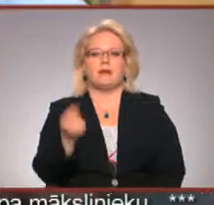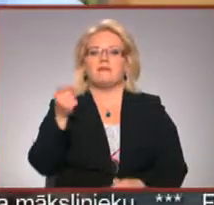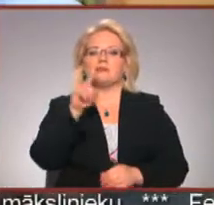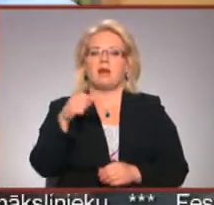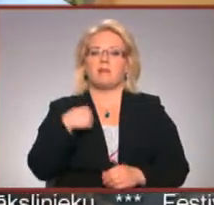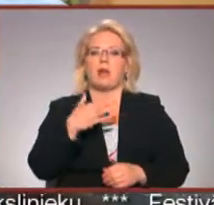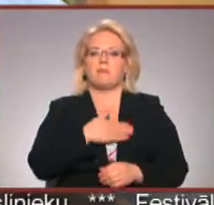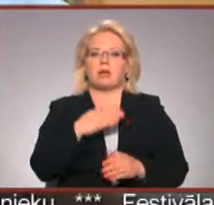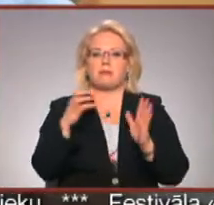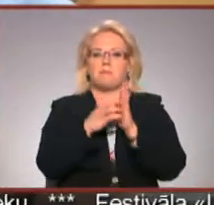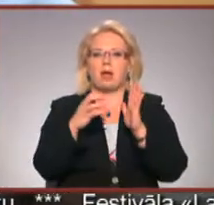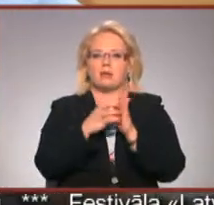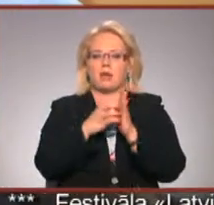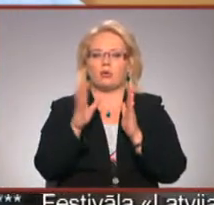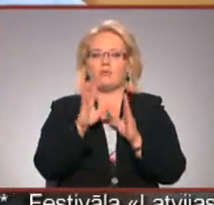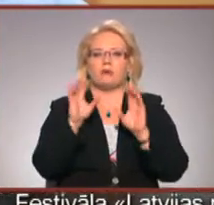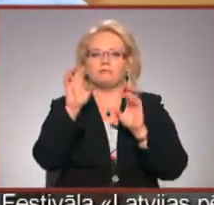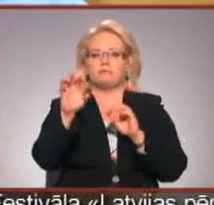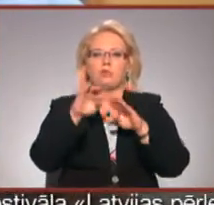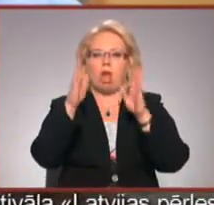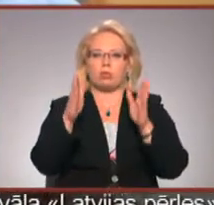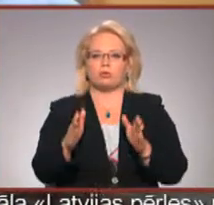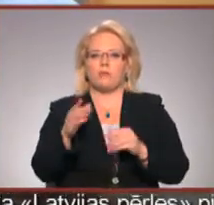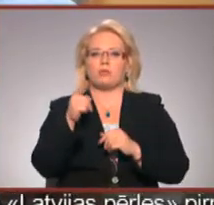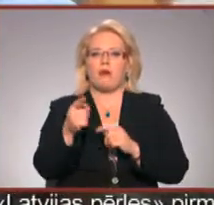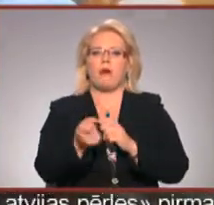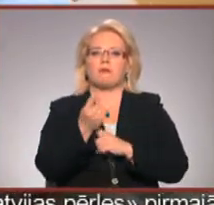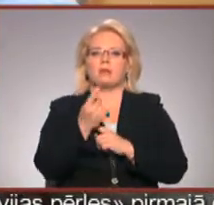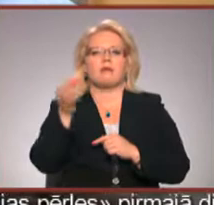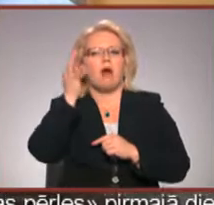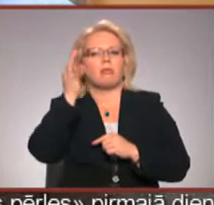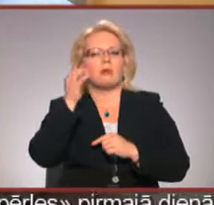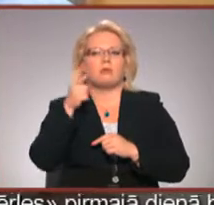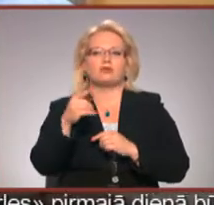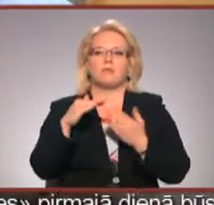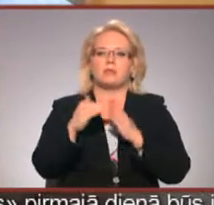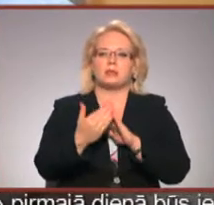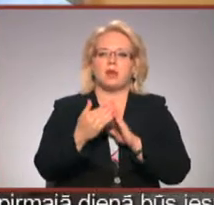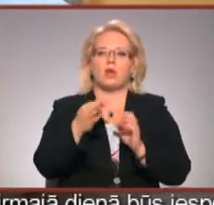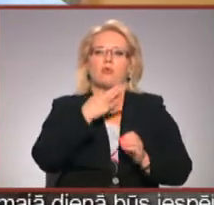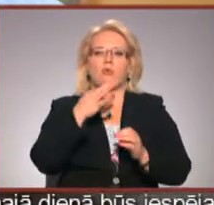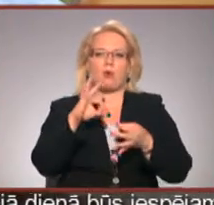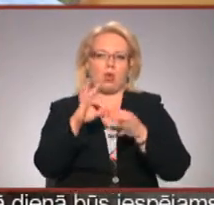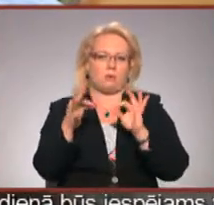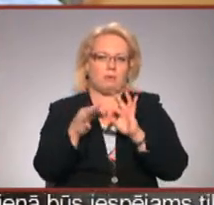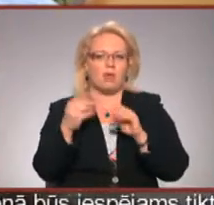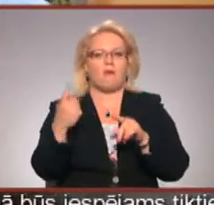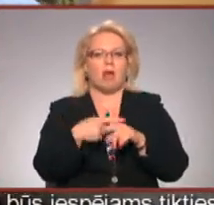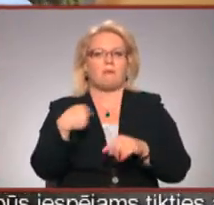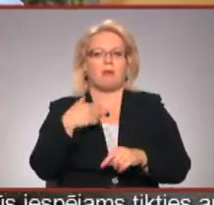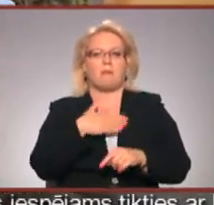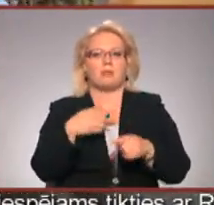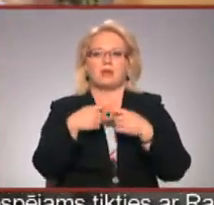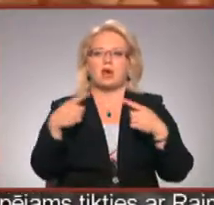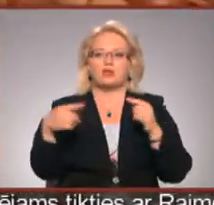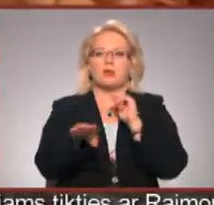Visvairāk man patīk magnēti, kurus var uzlikt uz ledusskapja un tādajādi radīt sev atmiņas par šo pilsētu un koru olimpiādi. Un vēl man patīk